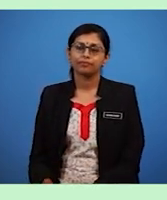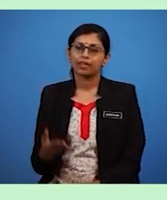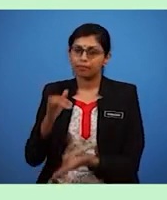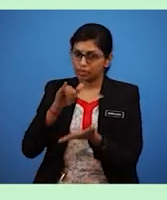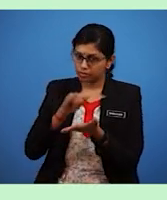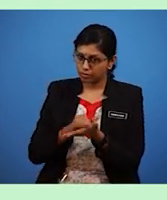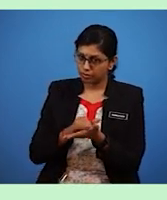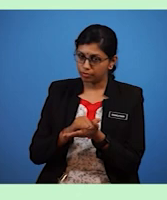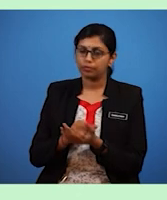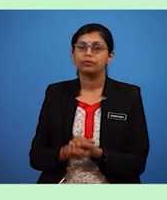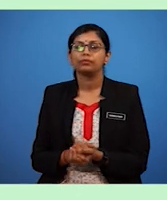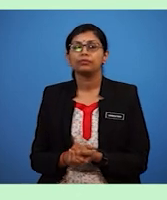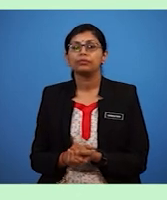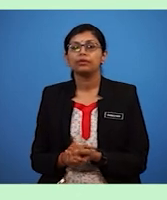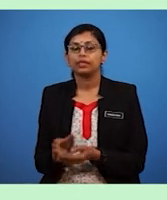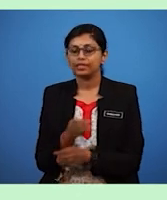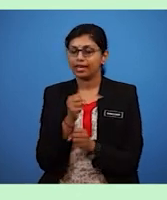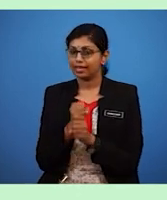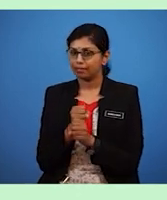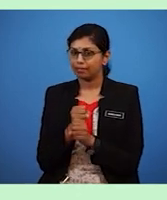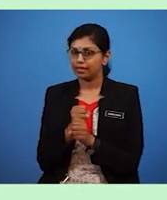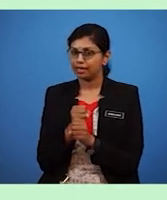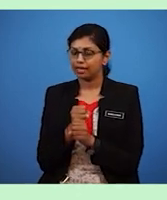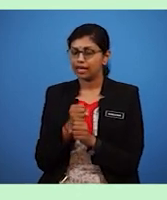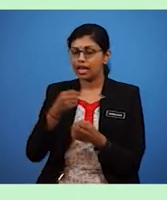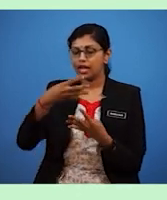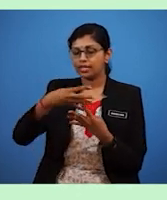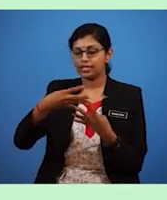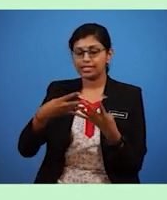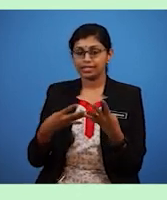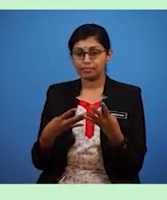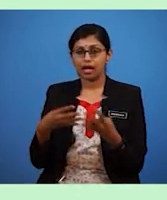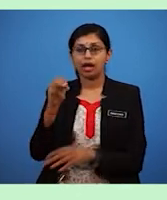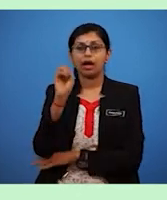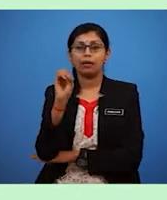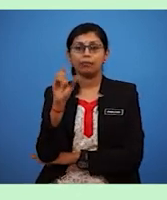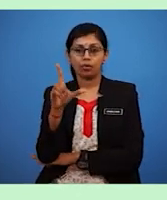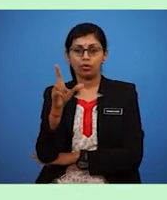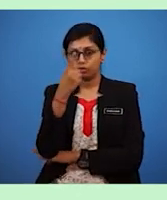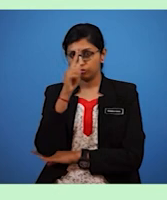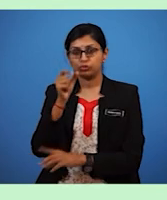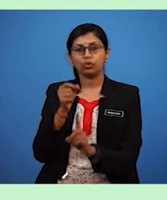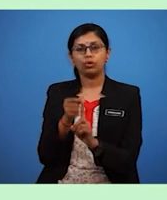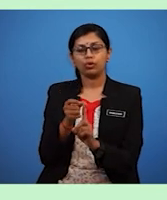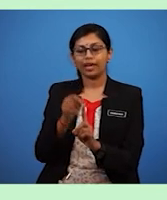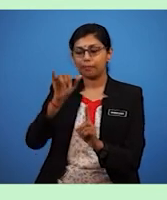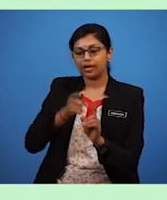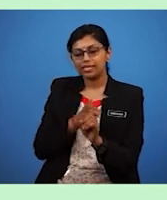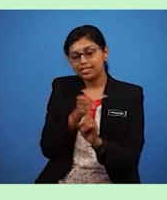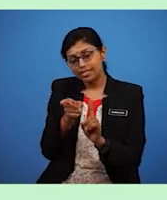Seterusnya, kita akan dapatkan nisbah mol bagi logam yang